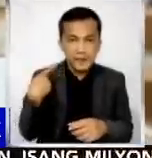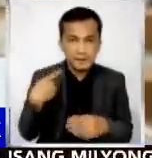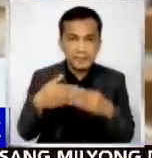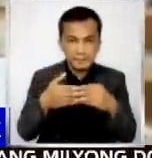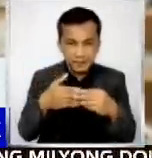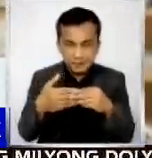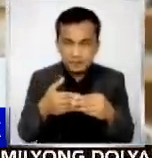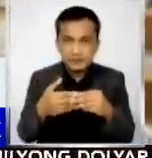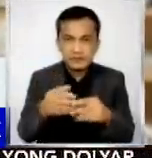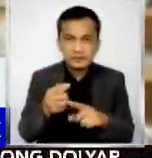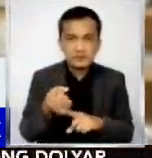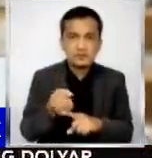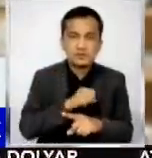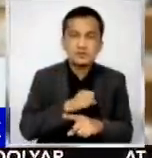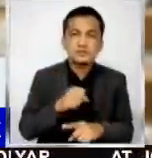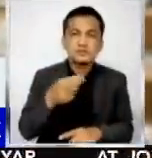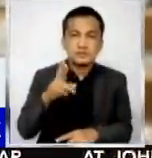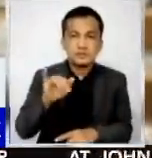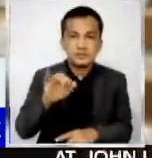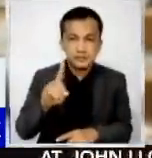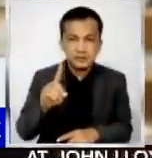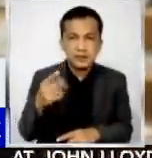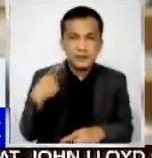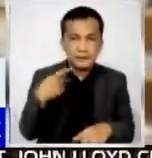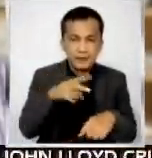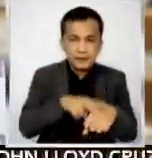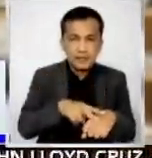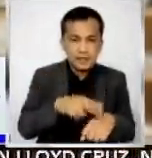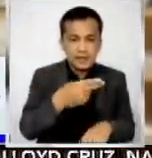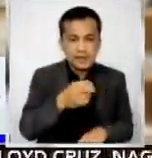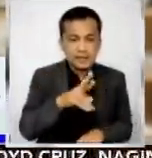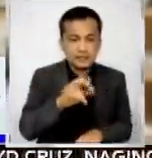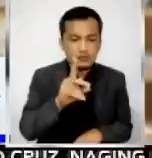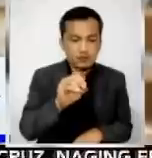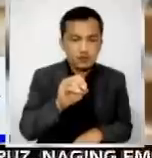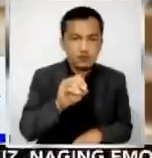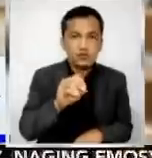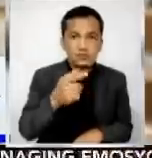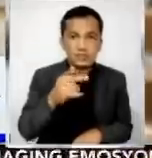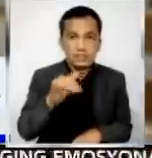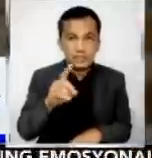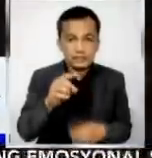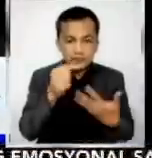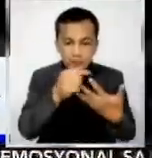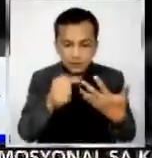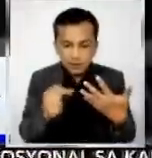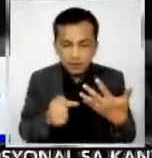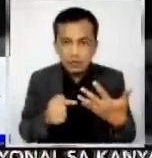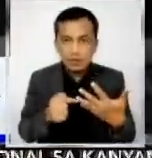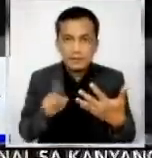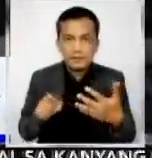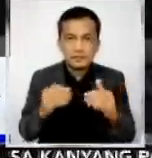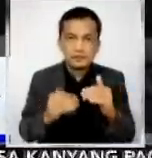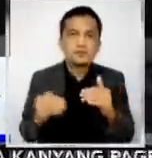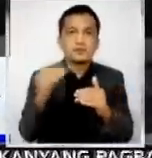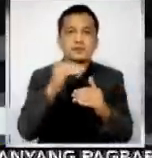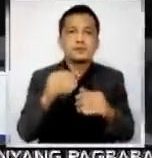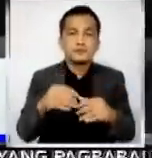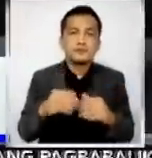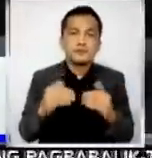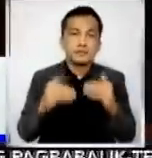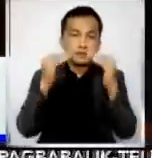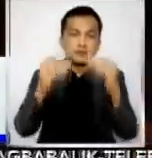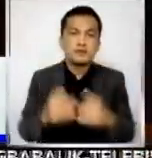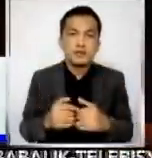already have pump storage, hydro in the grid. Lahat ito have to be optimized. Nagka-rotational brownout man dahil